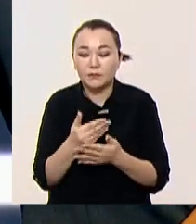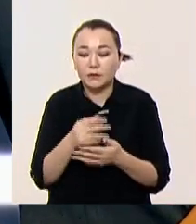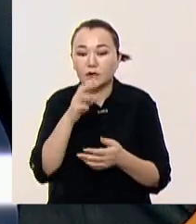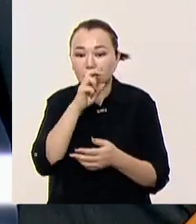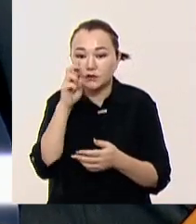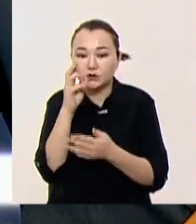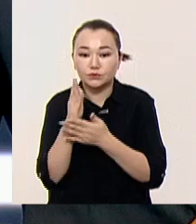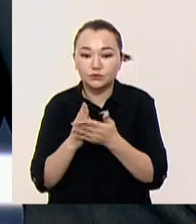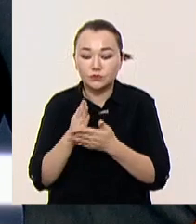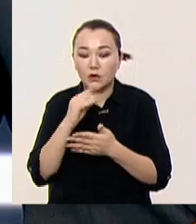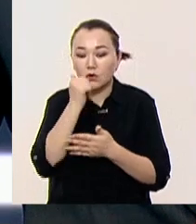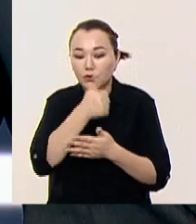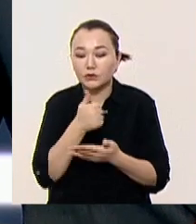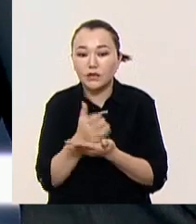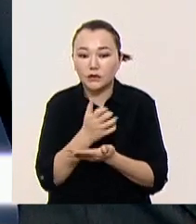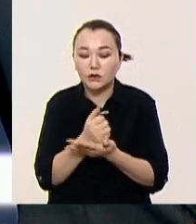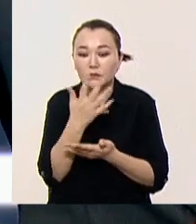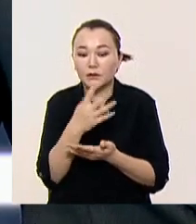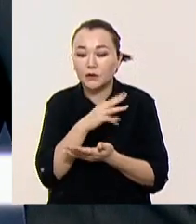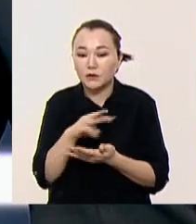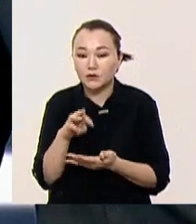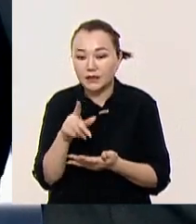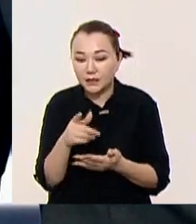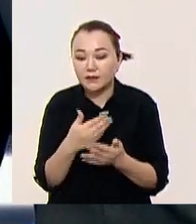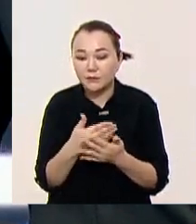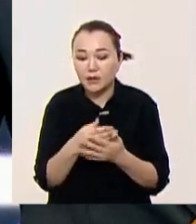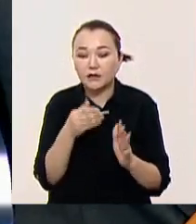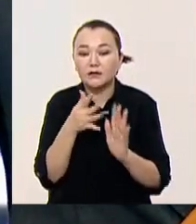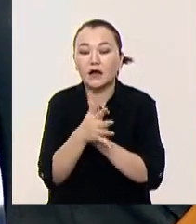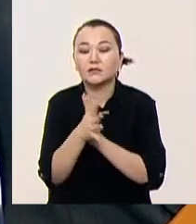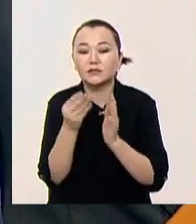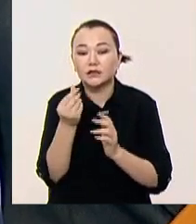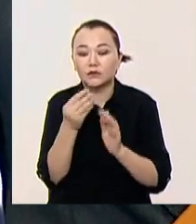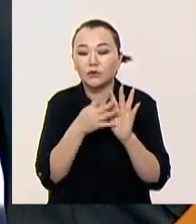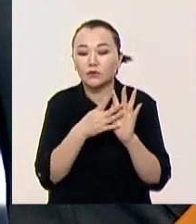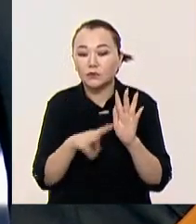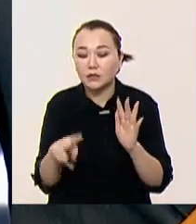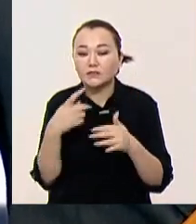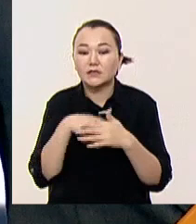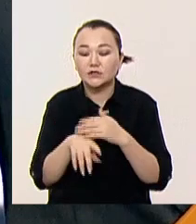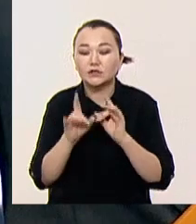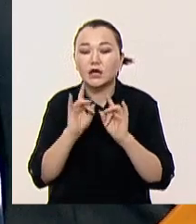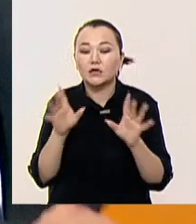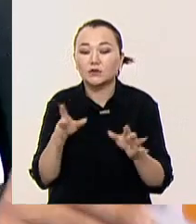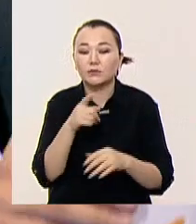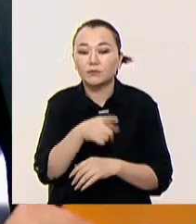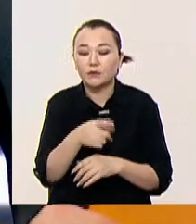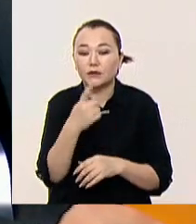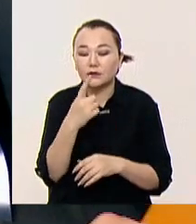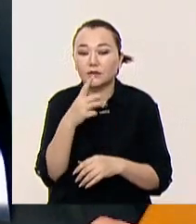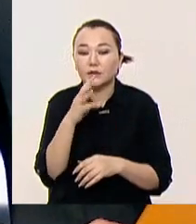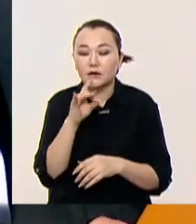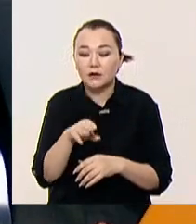мемлекеттік қызметтердің жылдық табысы 5 миллион теңгеделік, ал жұмсаған сомасы 9 миллион. Демек, шығыны 1000 айлық